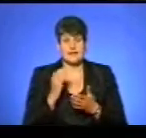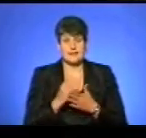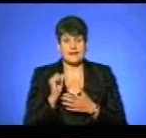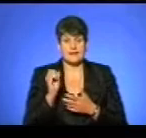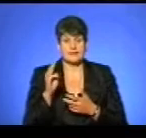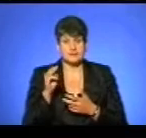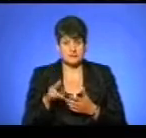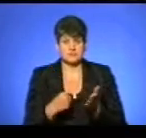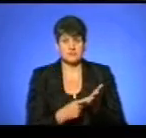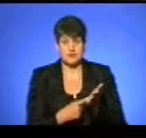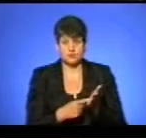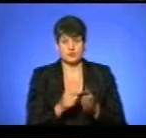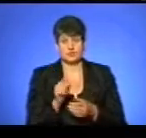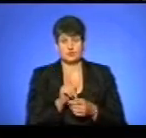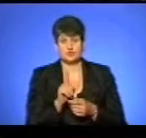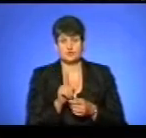він підтверджує те, що